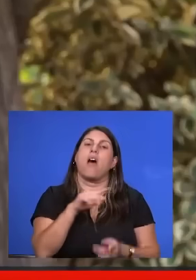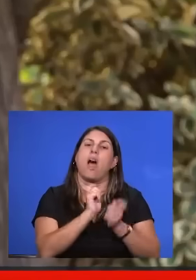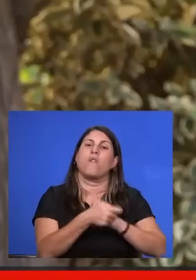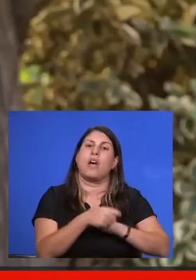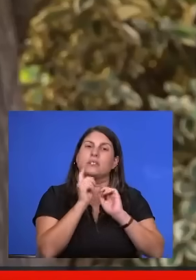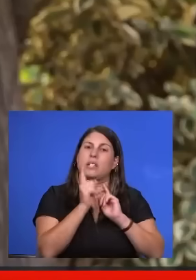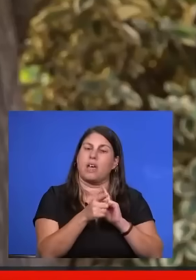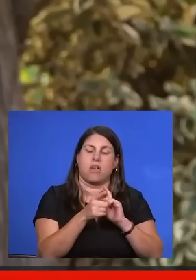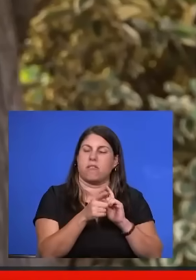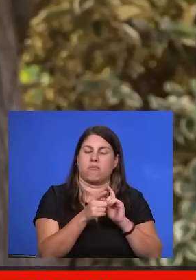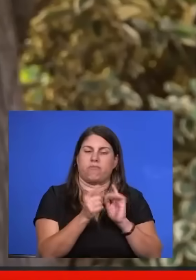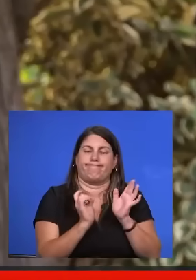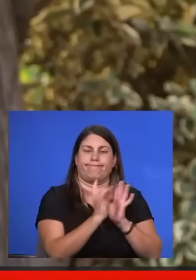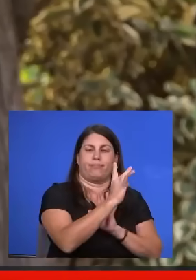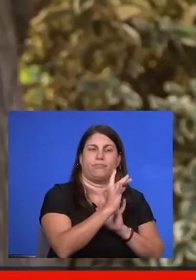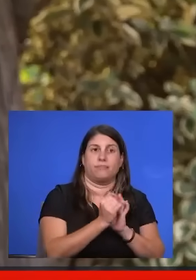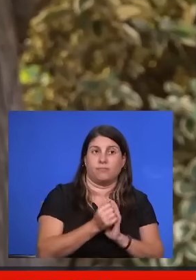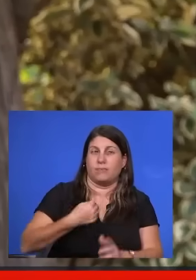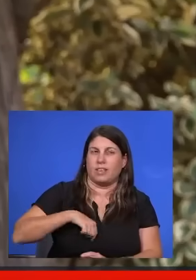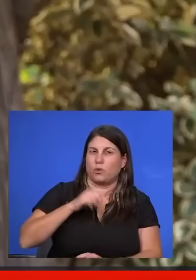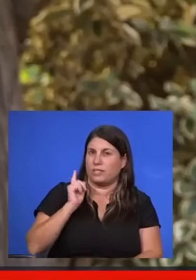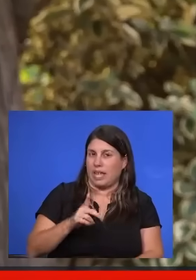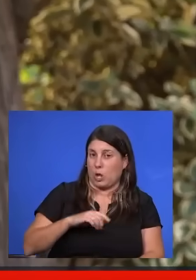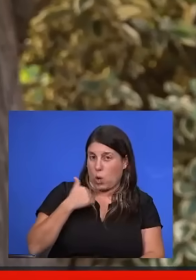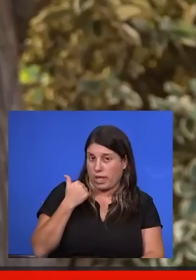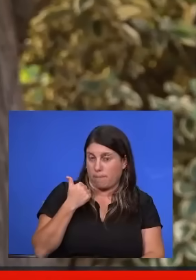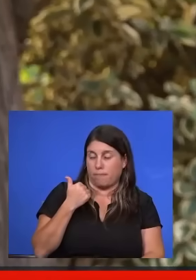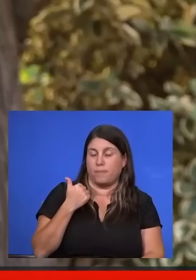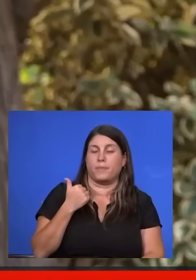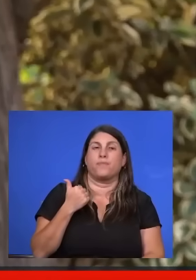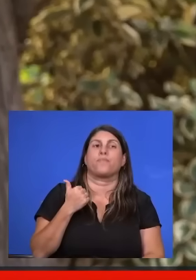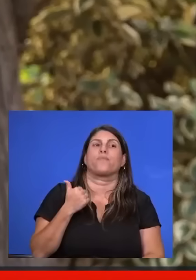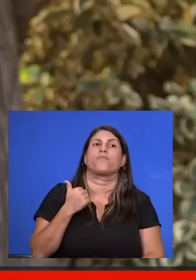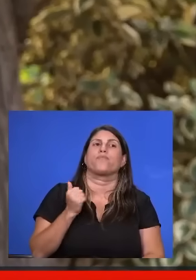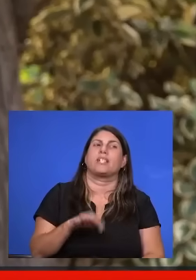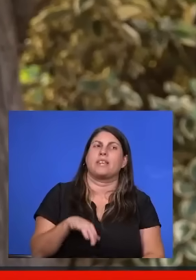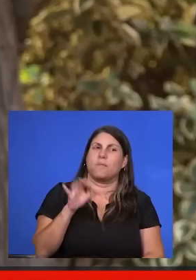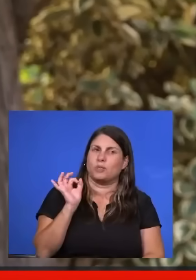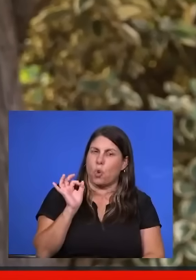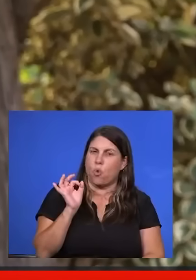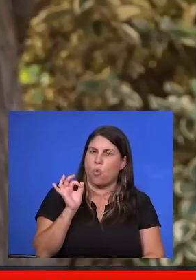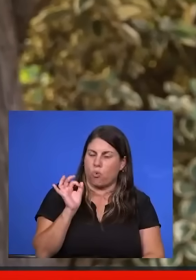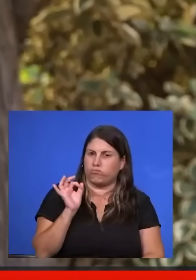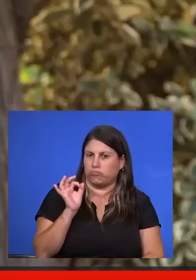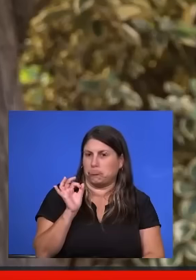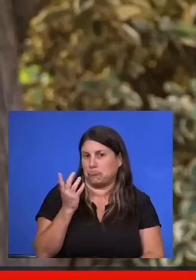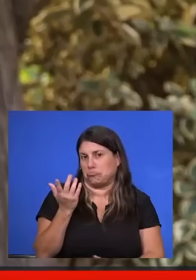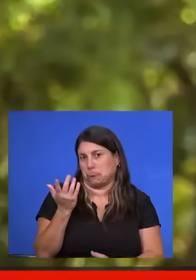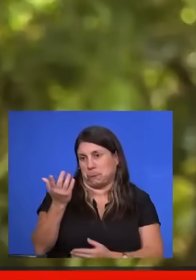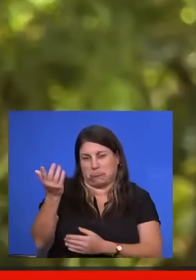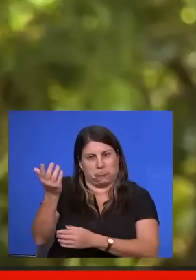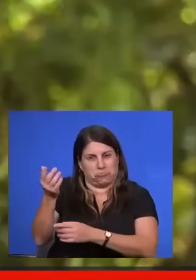היום. אנחנו נצטרך קודם כל למצוא את הגורם שמוכן באמת לקחת